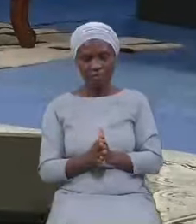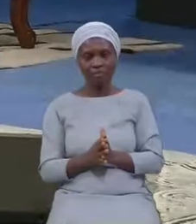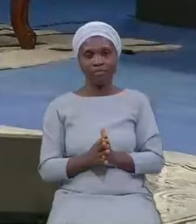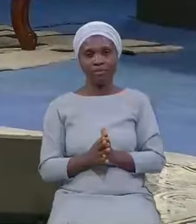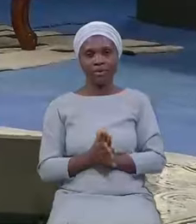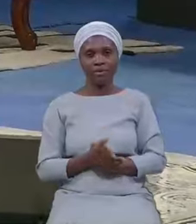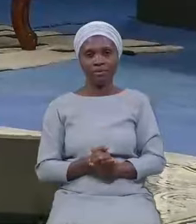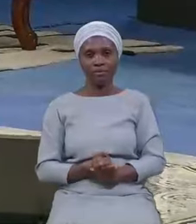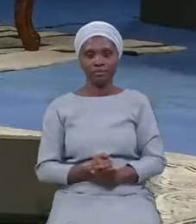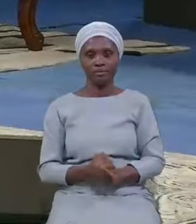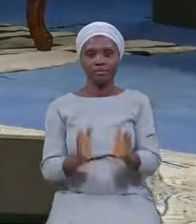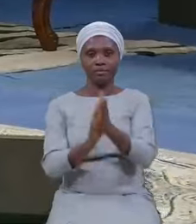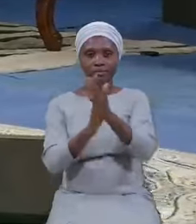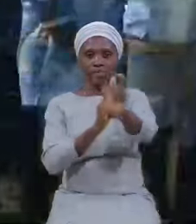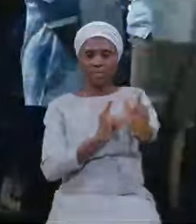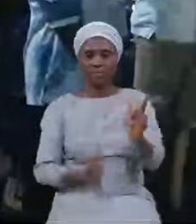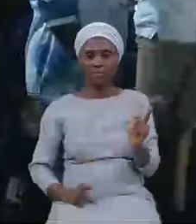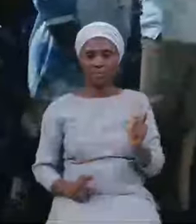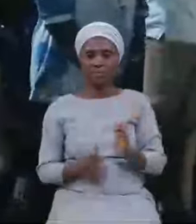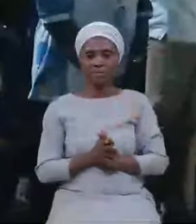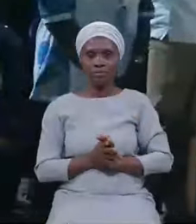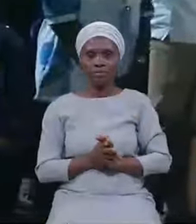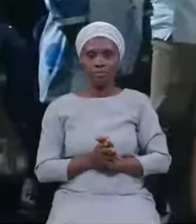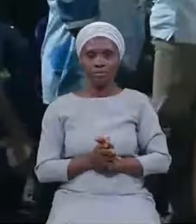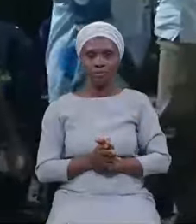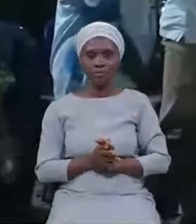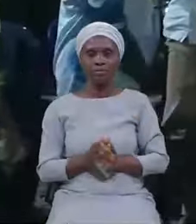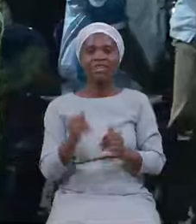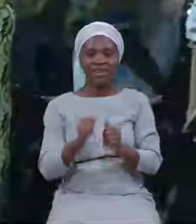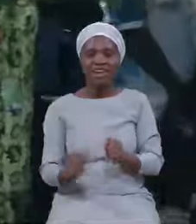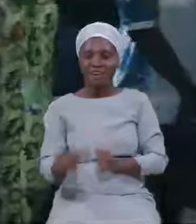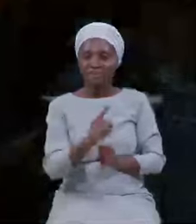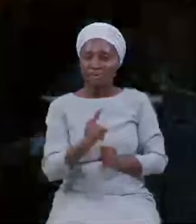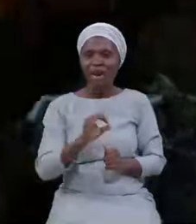Dieu. Tout le monde, je dis gloire à Dieu.